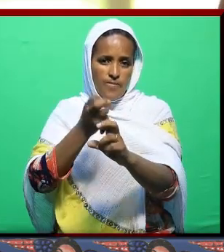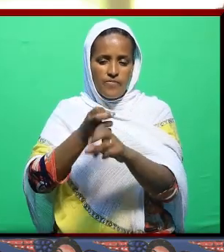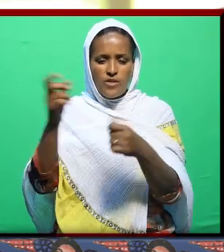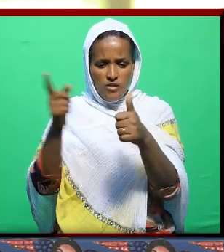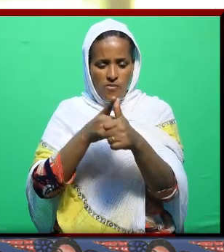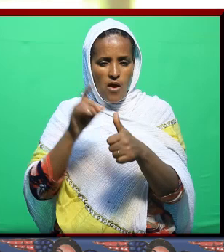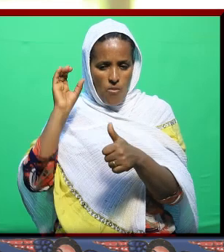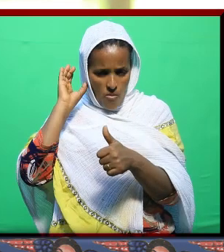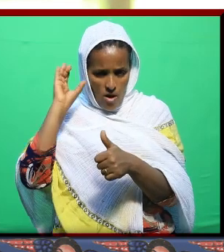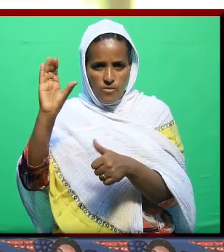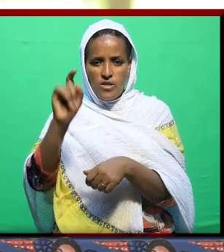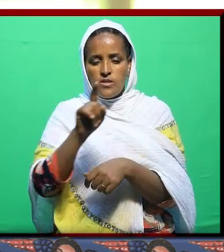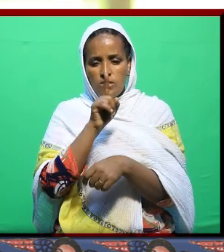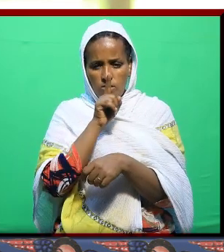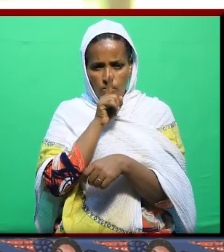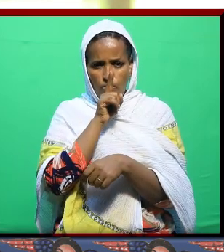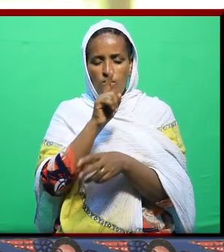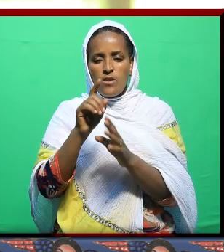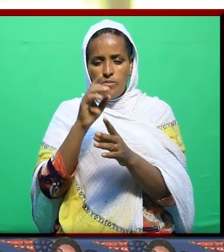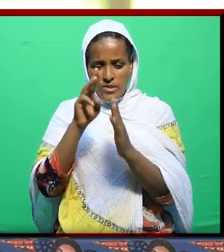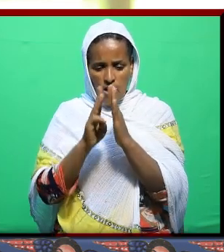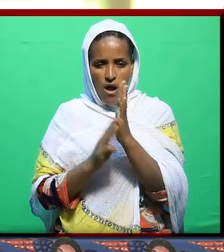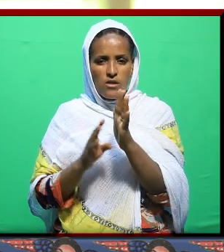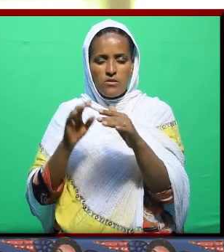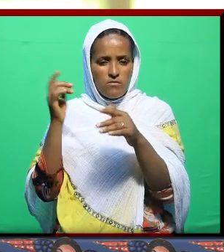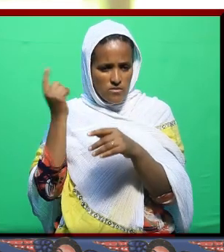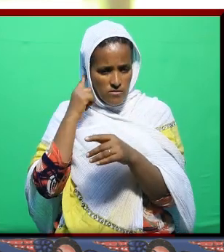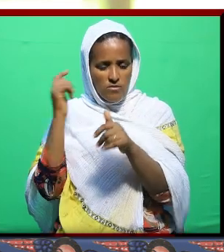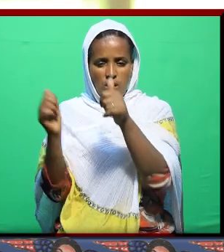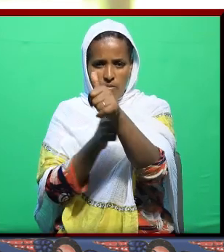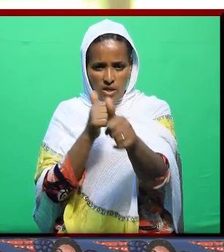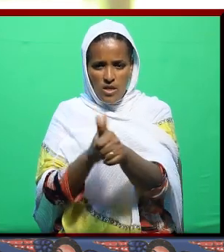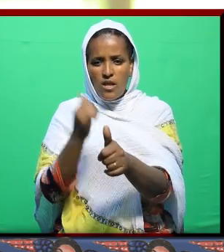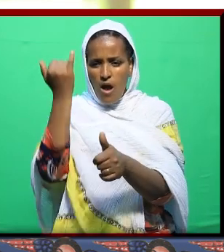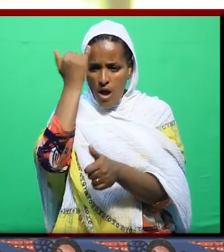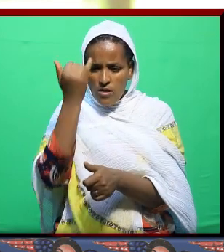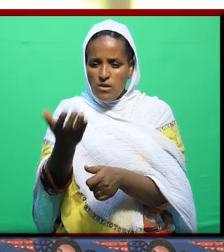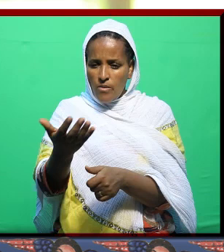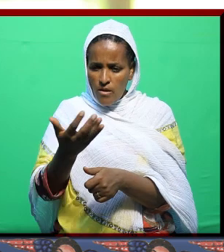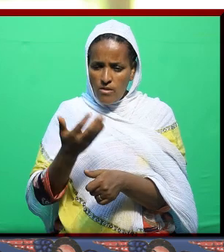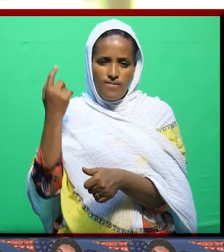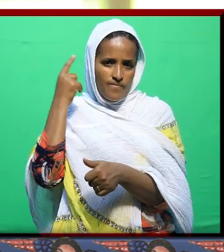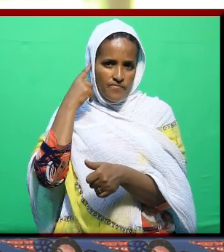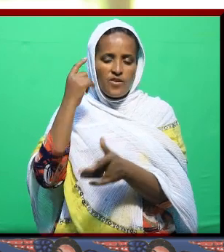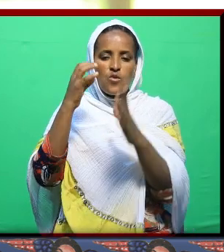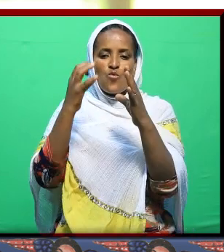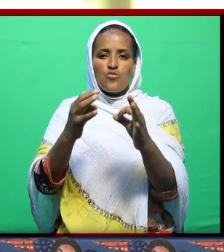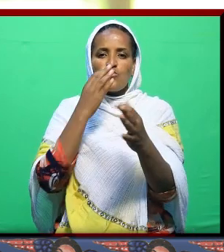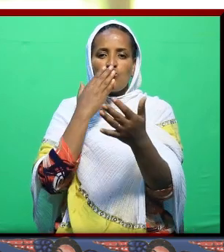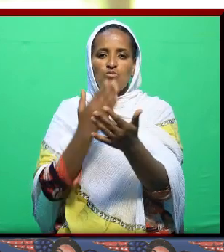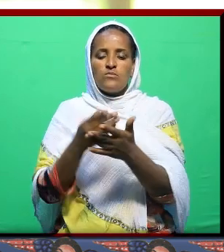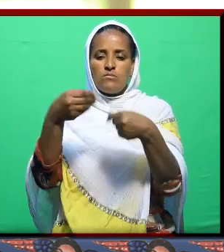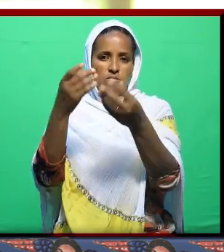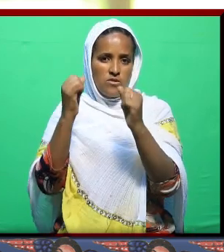አንችልም። ማድመጥ በራሱ ዝም ማለት፣ በአርምሞ መቀበል፣ በእርጋታ መከታተል፣ የሰዎችን ሀሳብ ማድመጥ በራሱ ውሳኔ፣